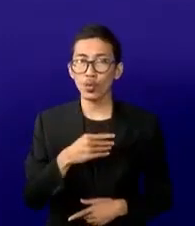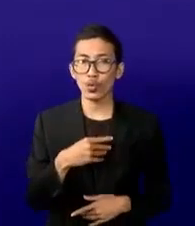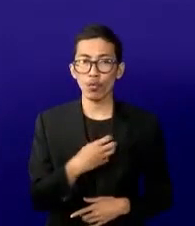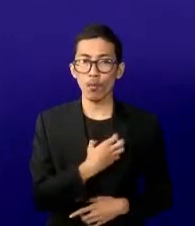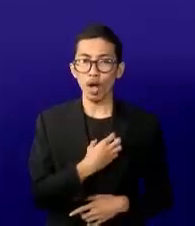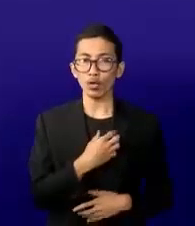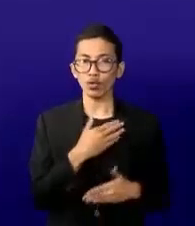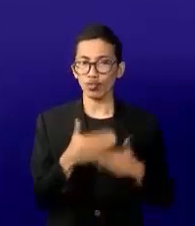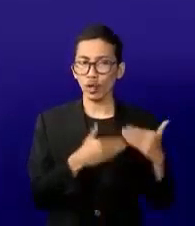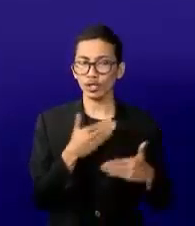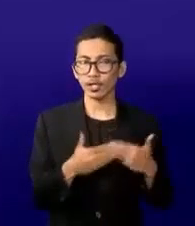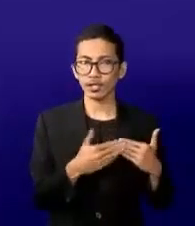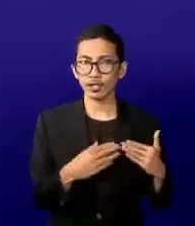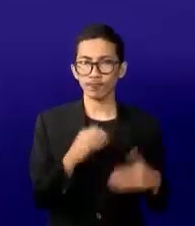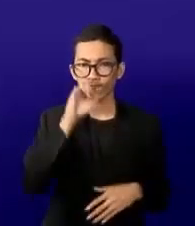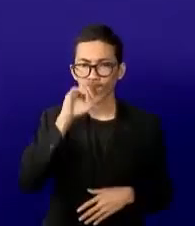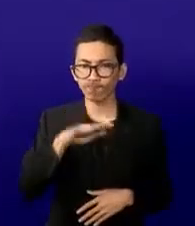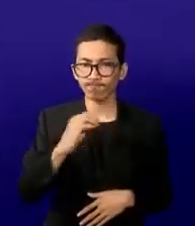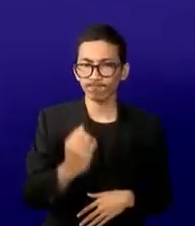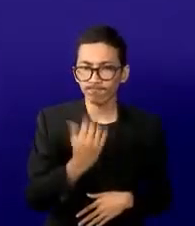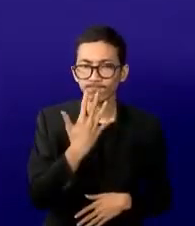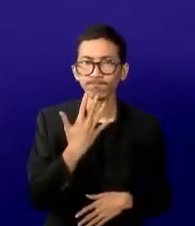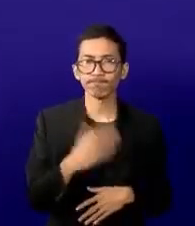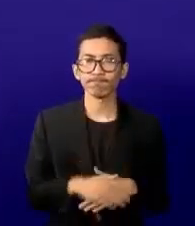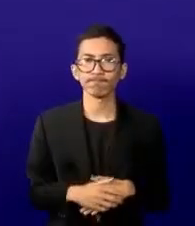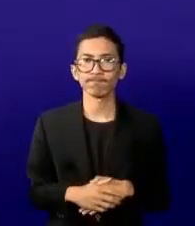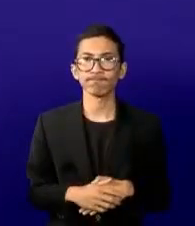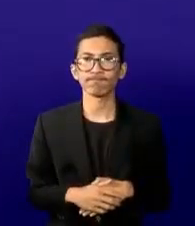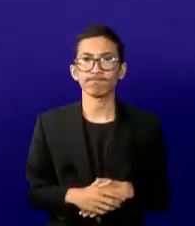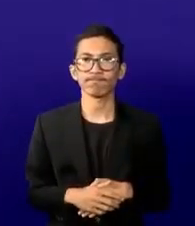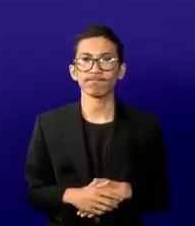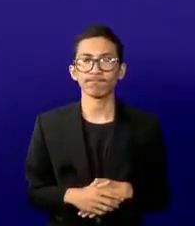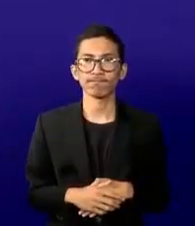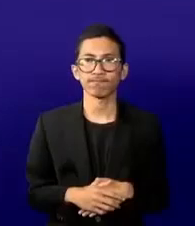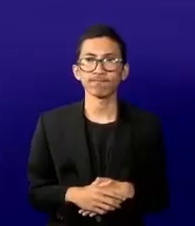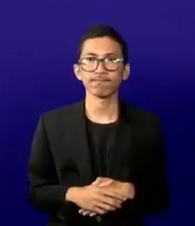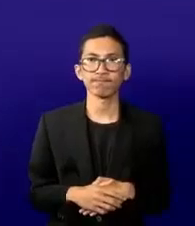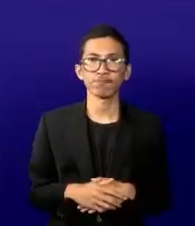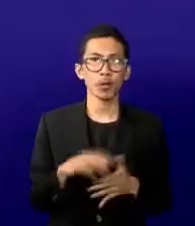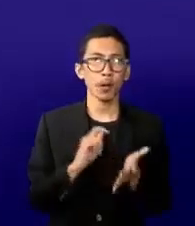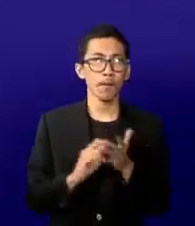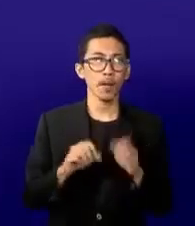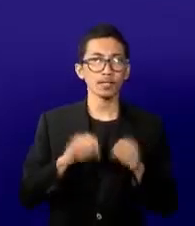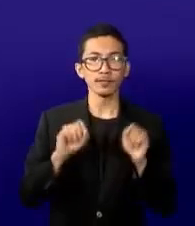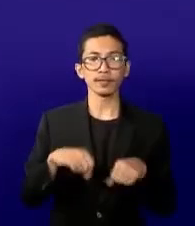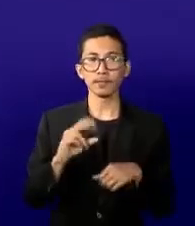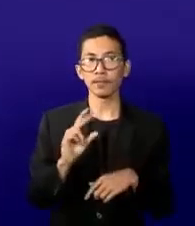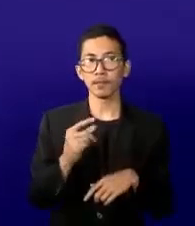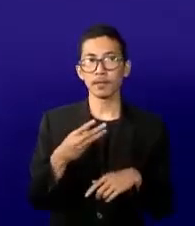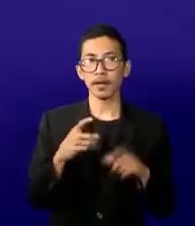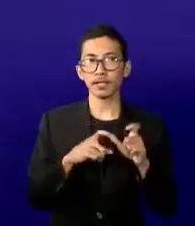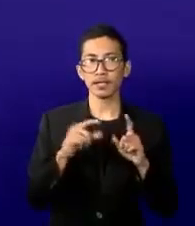terjadinya suatu proses pernapasan tempat oksigen itu masuk ke dalam tubuh kita yang namanya sistem respirasi